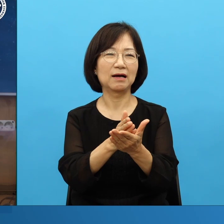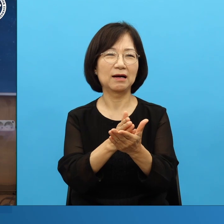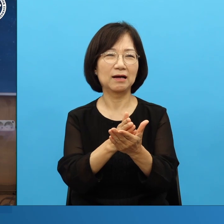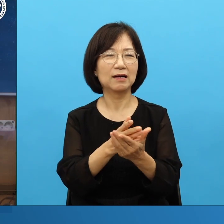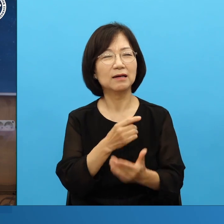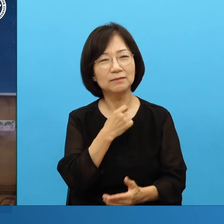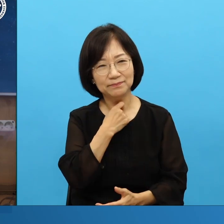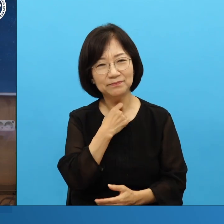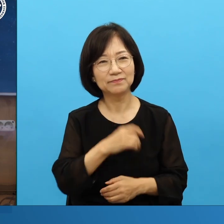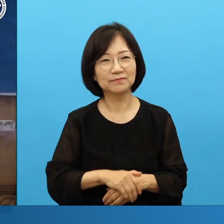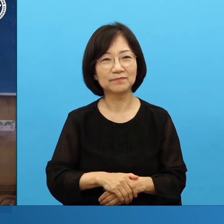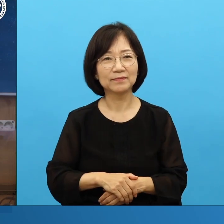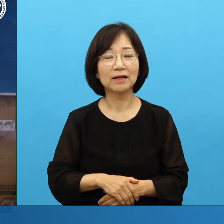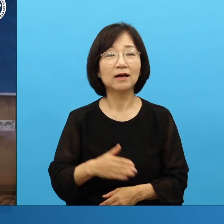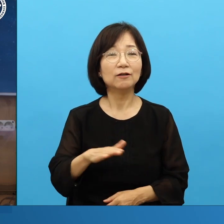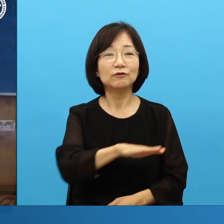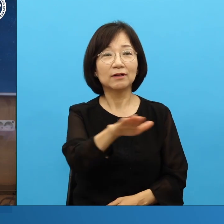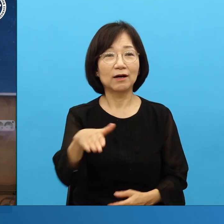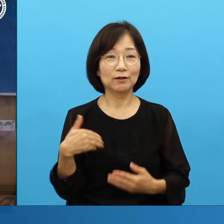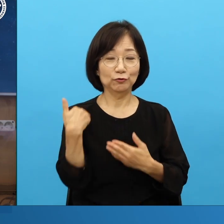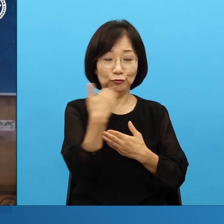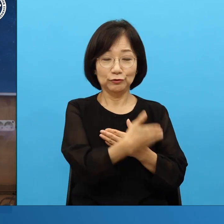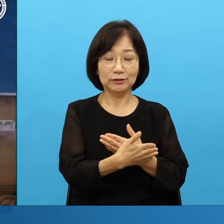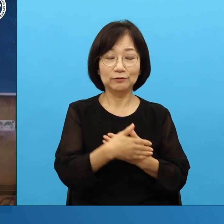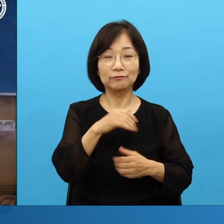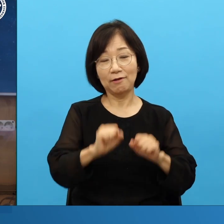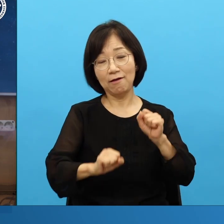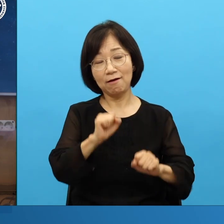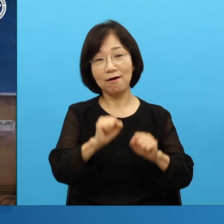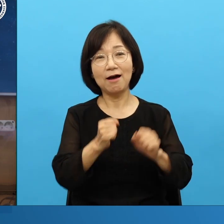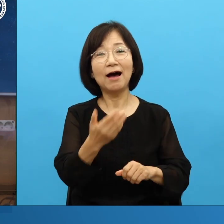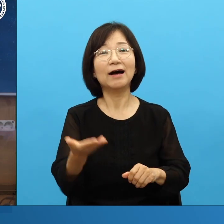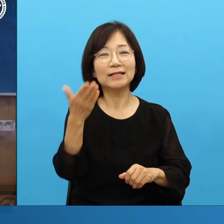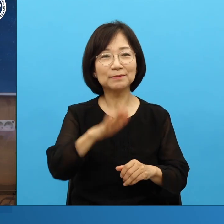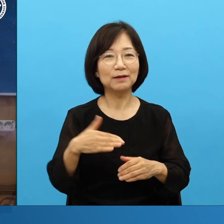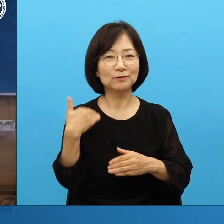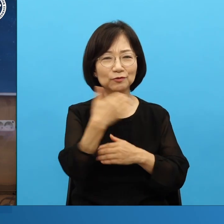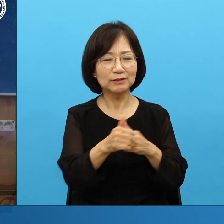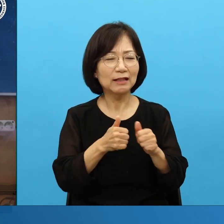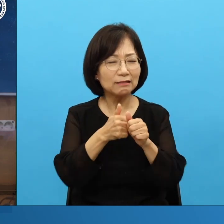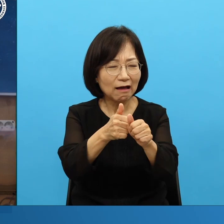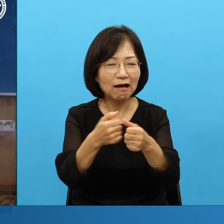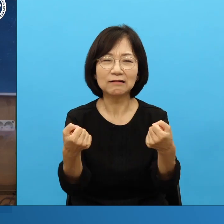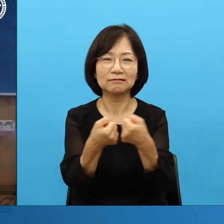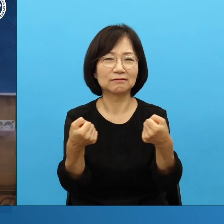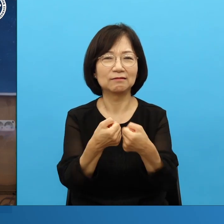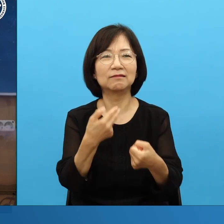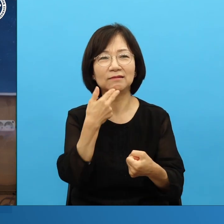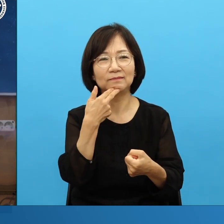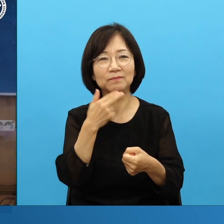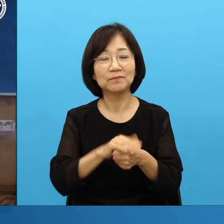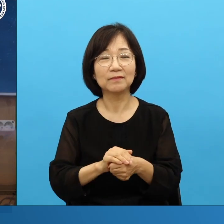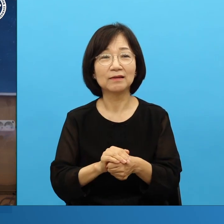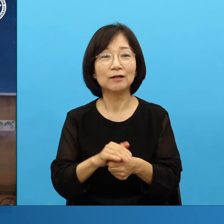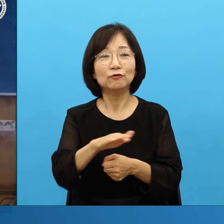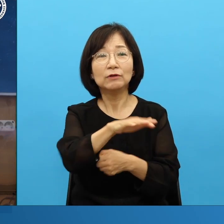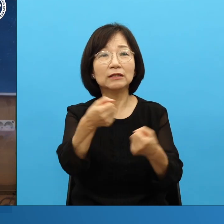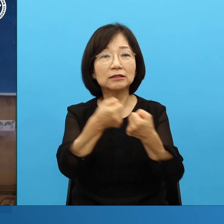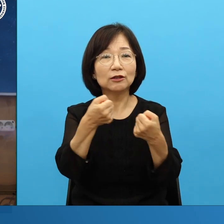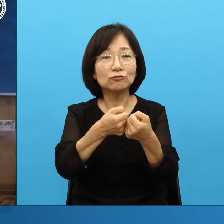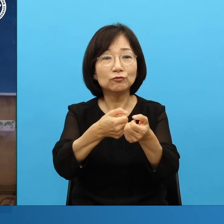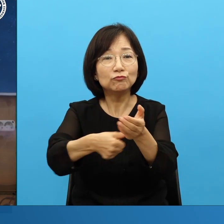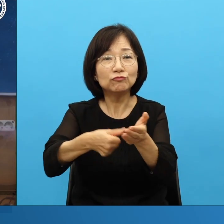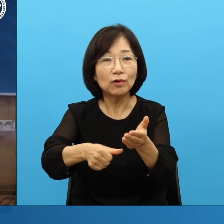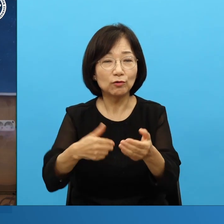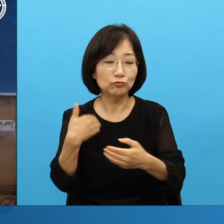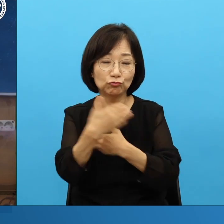하기를 구하노라. 우리가 육신으로 행하나 육신에 따라 싸우지 아니하노니 우리의 싸우는 무기는